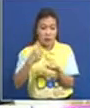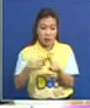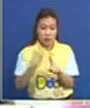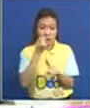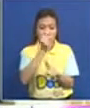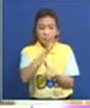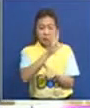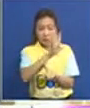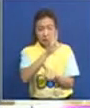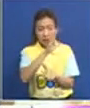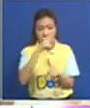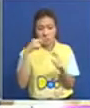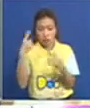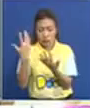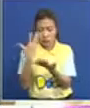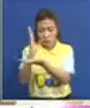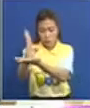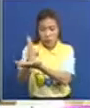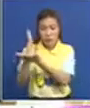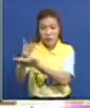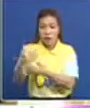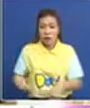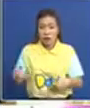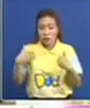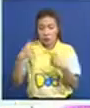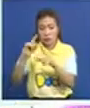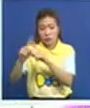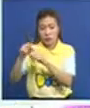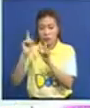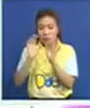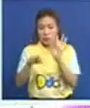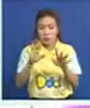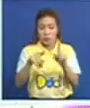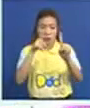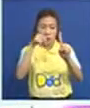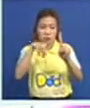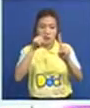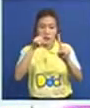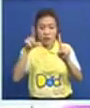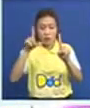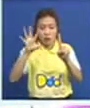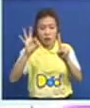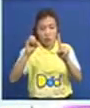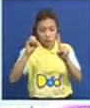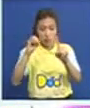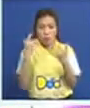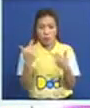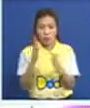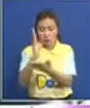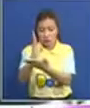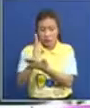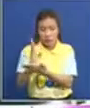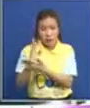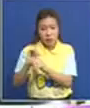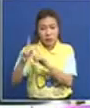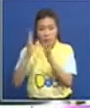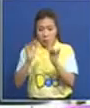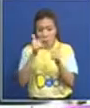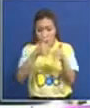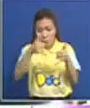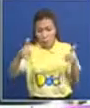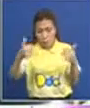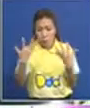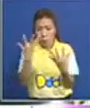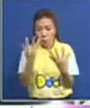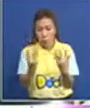าคมมีผู้บริจาคร่างกาย 1,190 รายซึ่งสะท้อนให้เห็นว่าร่างอาจารย์ใหญ่ที่มีจำนวนลดล